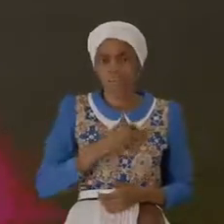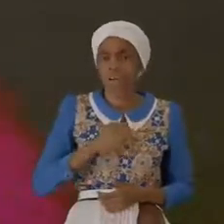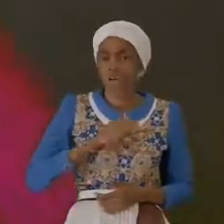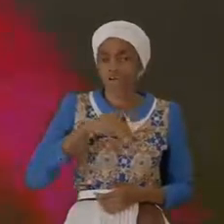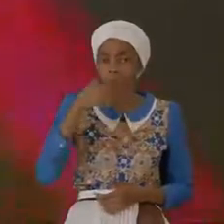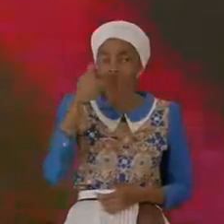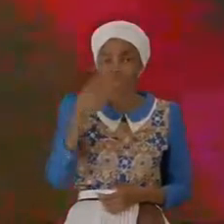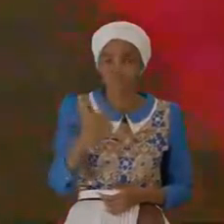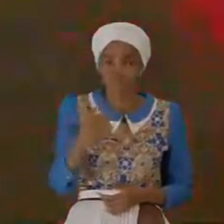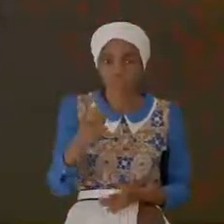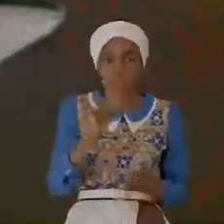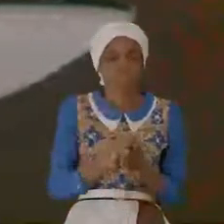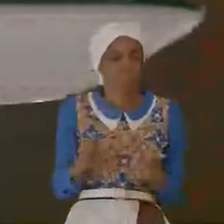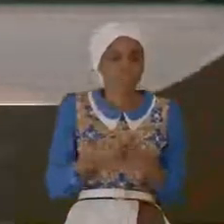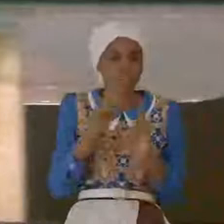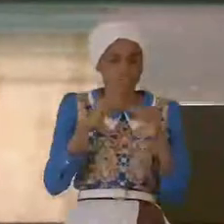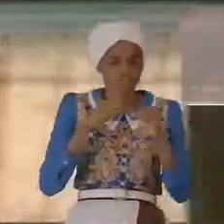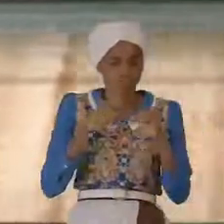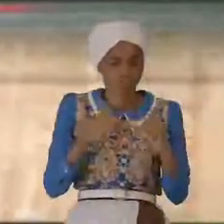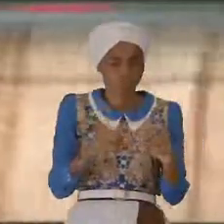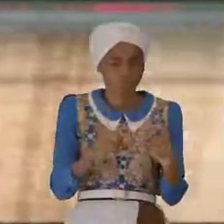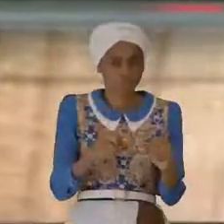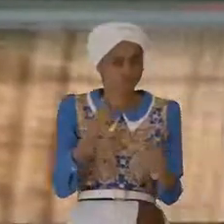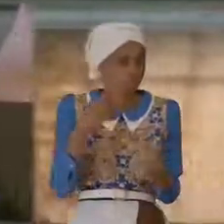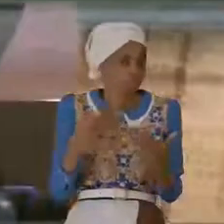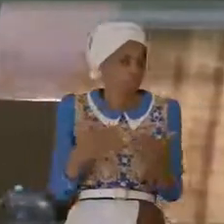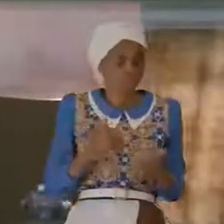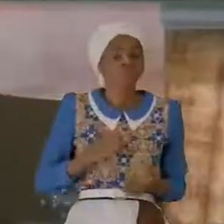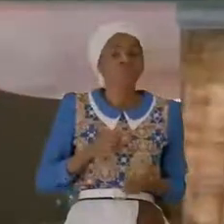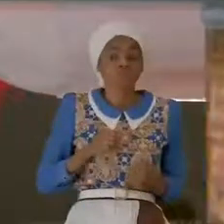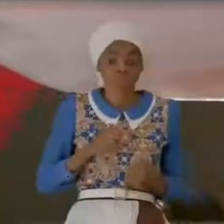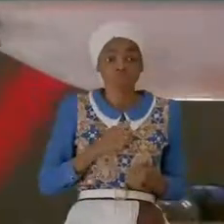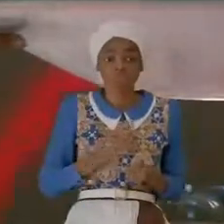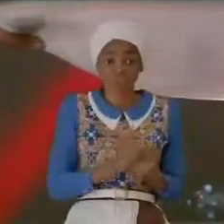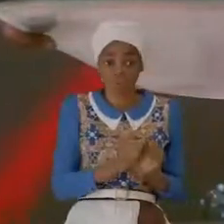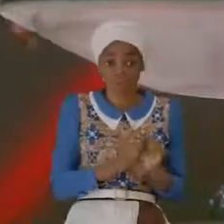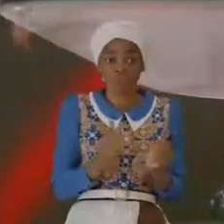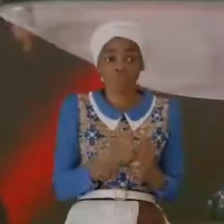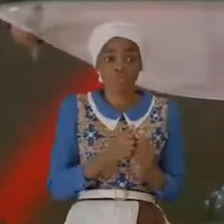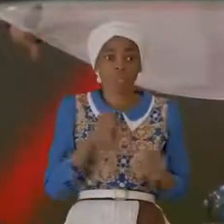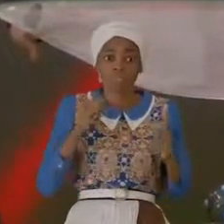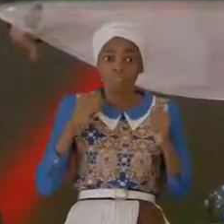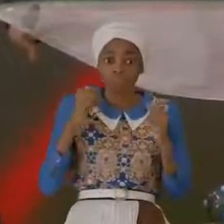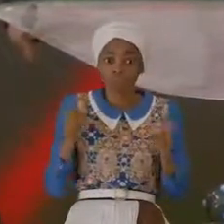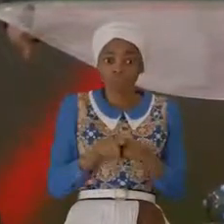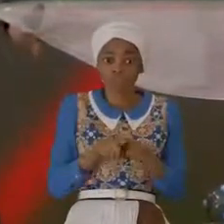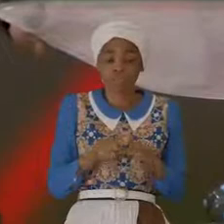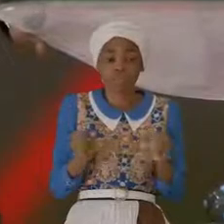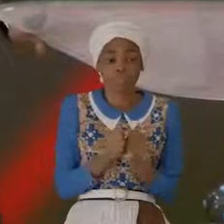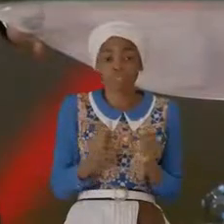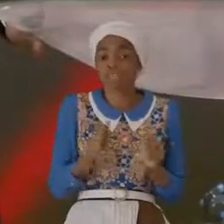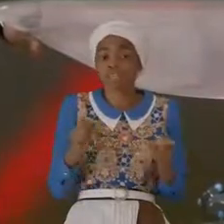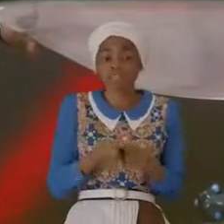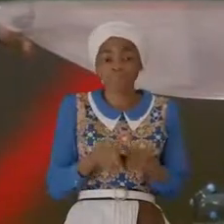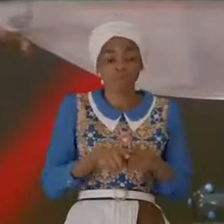la circoncision. Je vous dis, tel que vous continuez, vous pouvez courir, continuer avec la